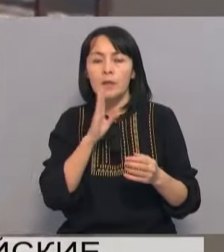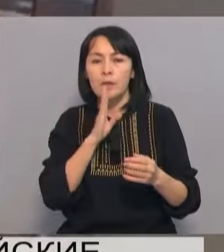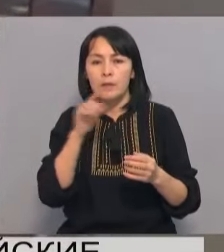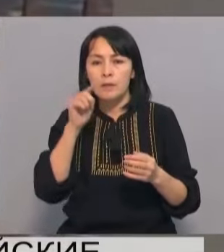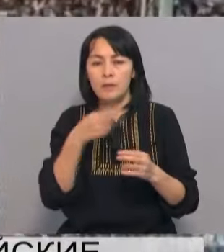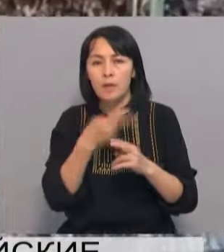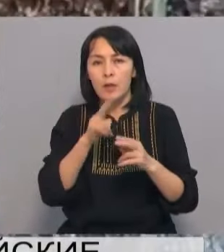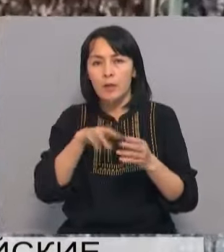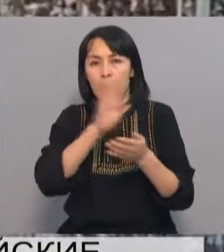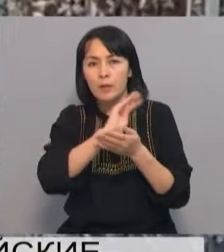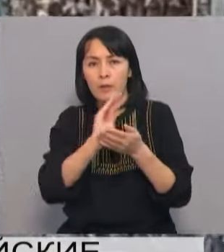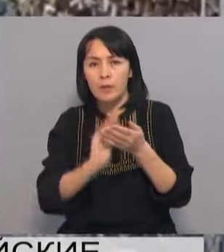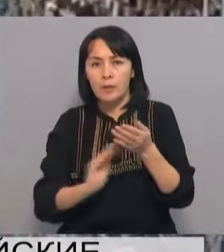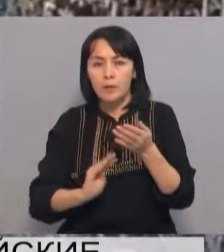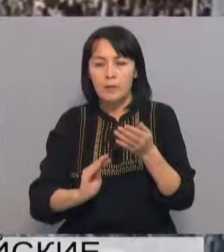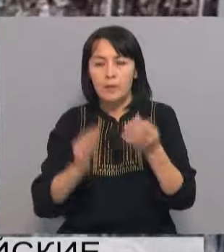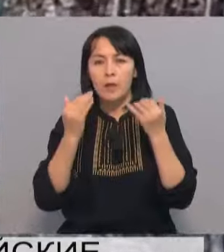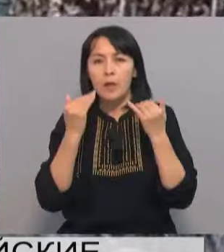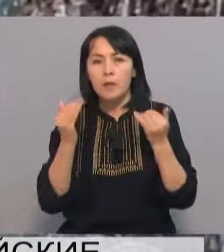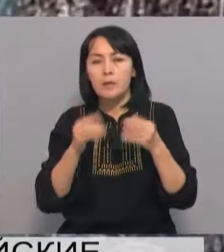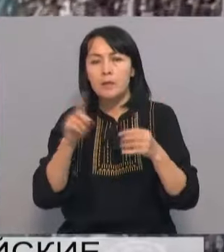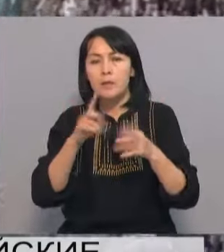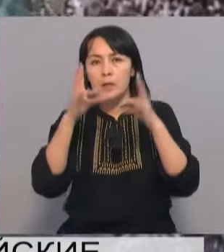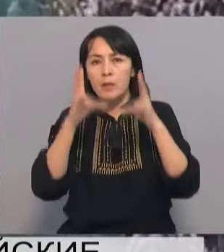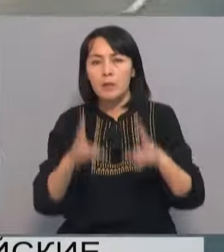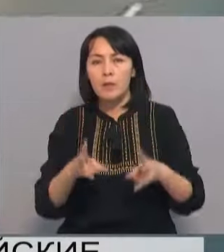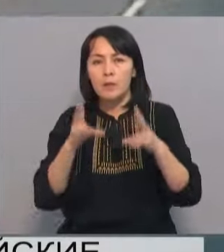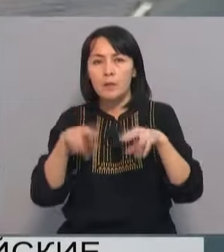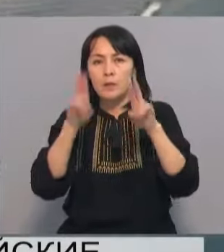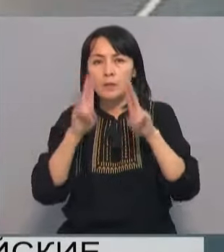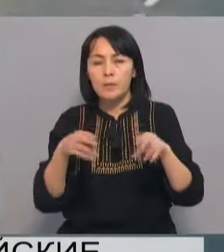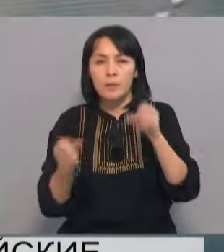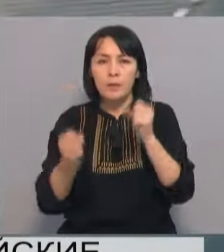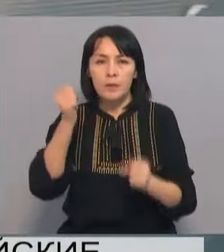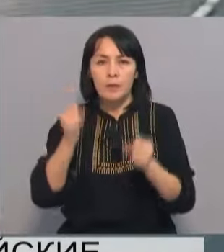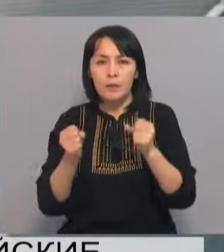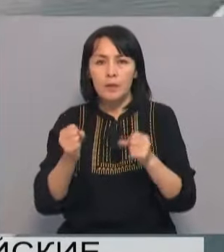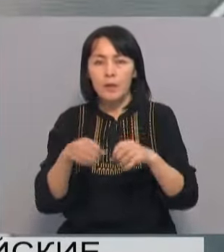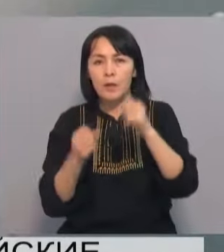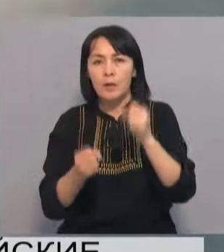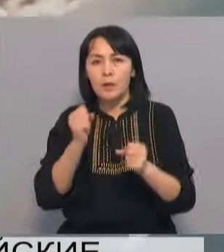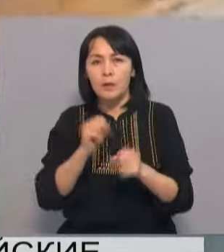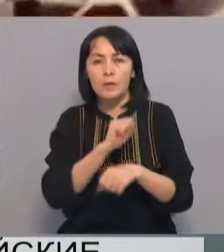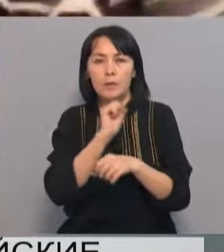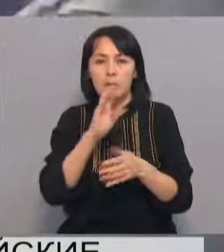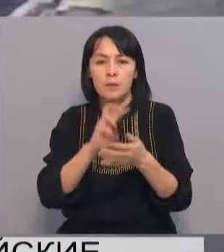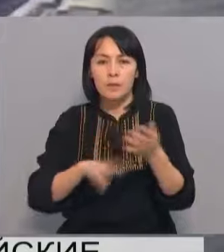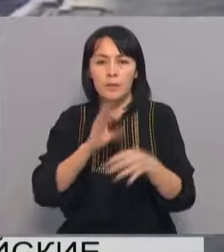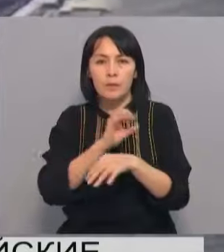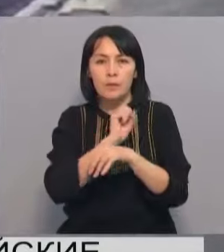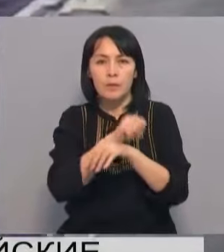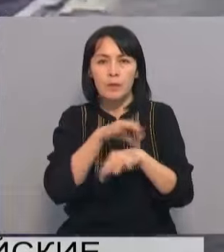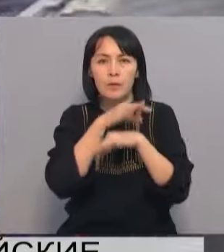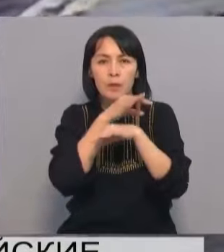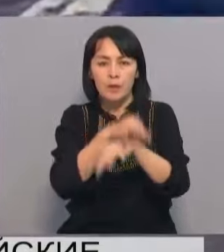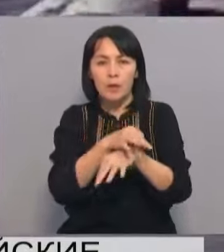отношении которой составили административный протокол за нарушение правил эксплуатации транспортных средств. Автомобиль направили на штрафстоянку. В тот же